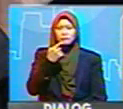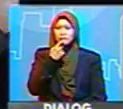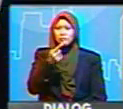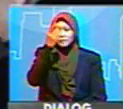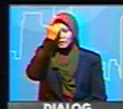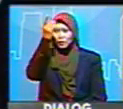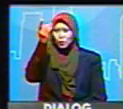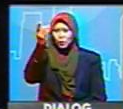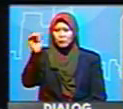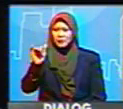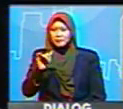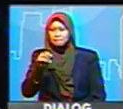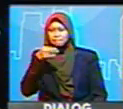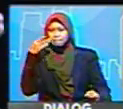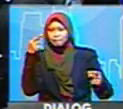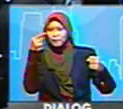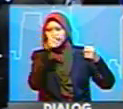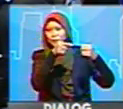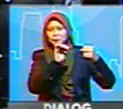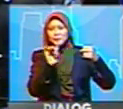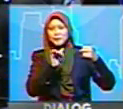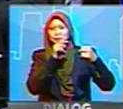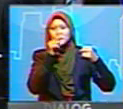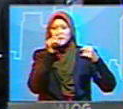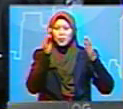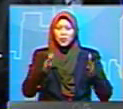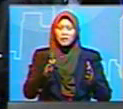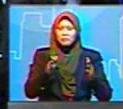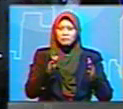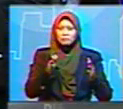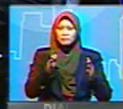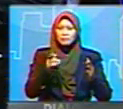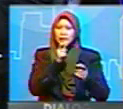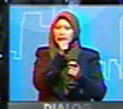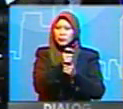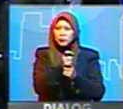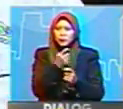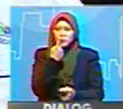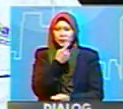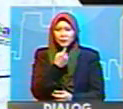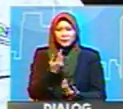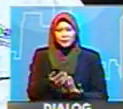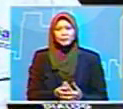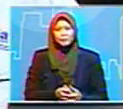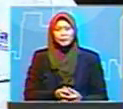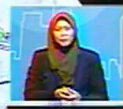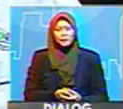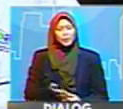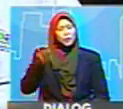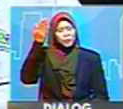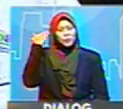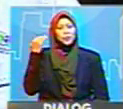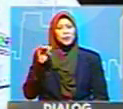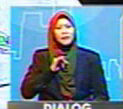Datuk menujukan memerangi orang tengah ini kepada kaum-kaum tertentu Sebenarnya saya pernah